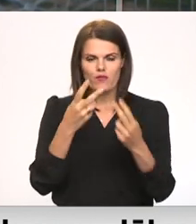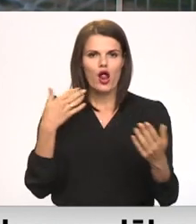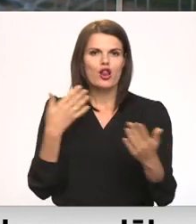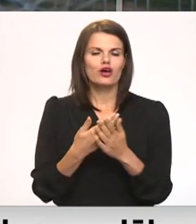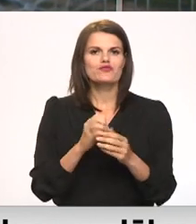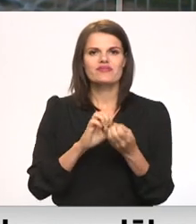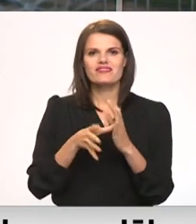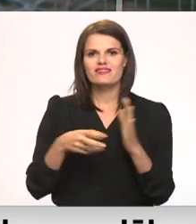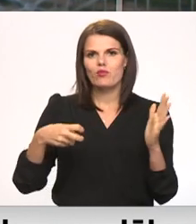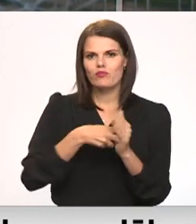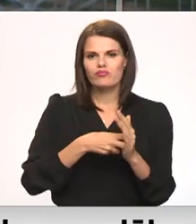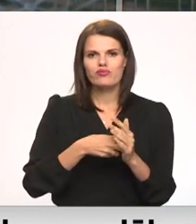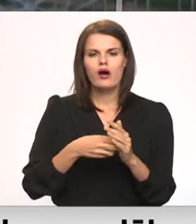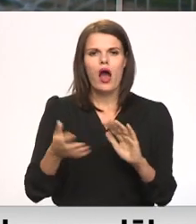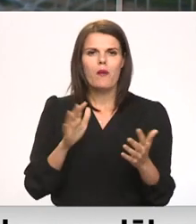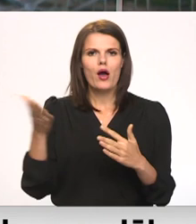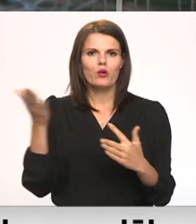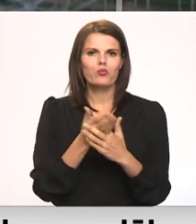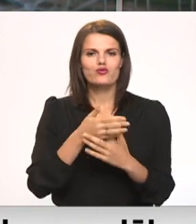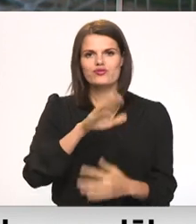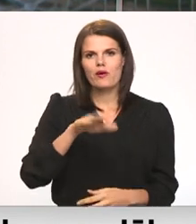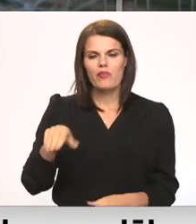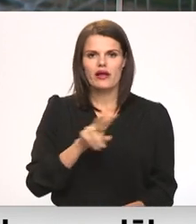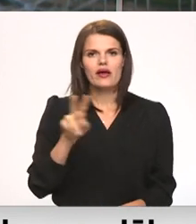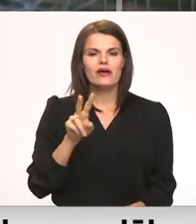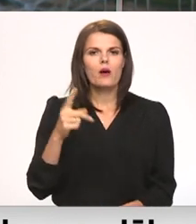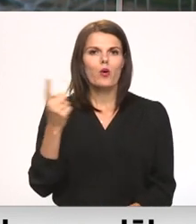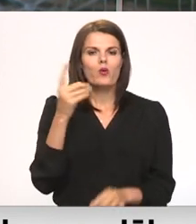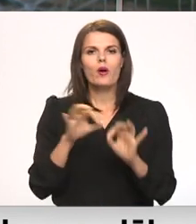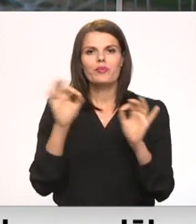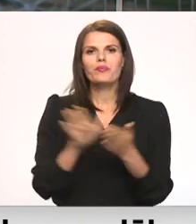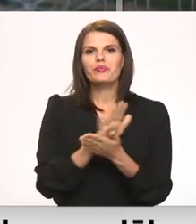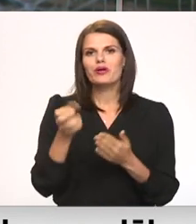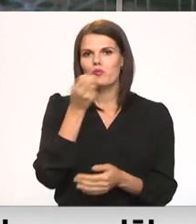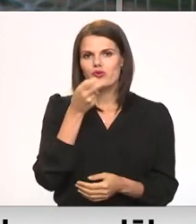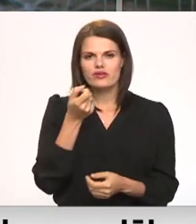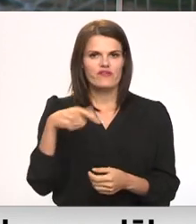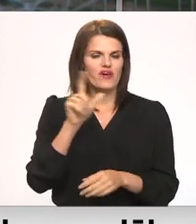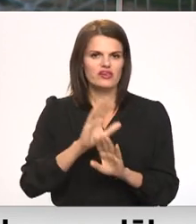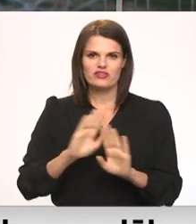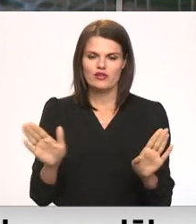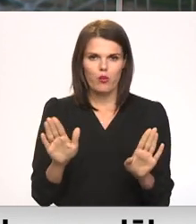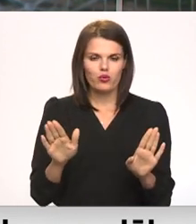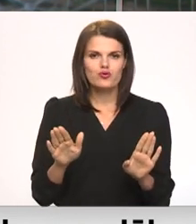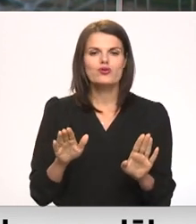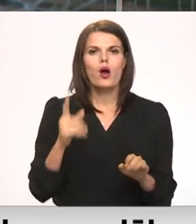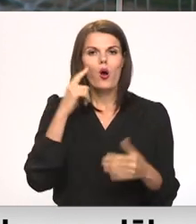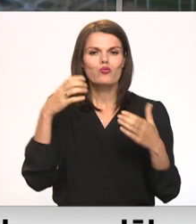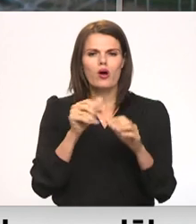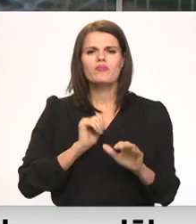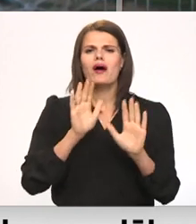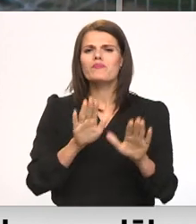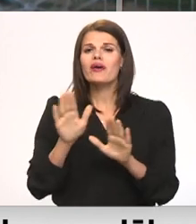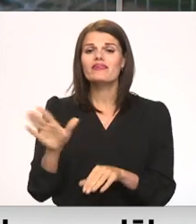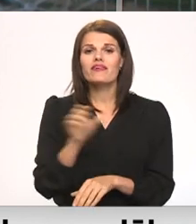vien nepilna puse bērnu, kam no pirmdienas brīvpusdienas galvaspilsētas skolās vai bērnu dārzos vairs nepienāksies. Domē gan mierina, ka